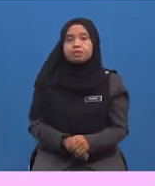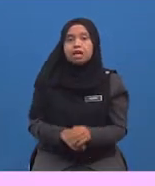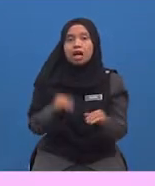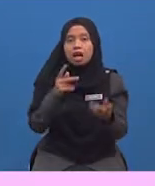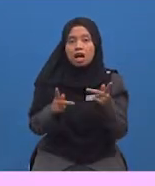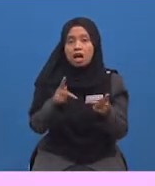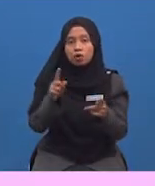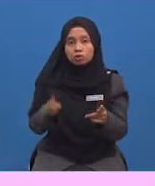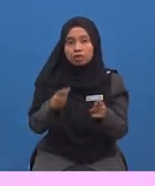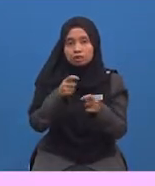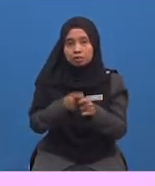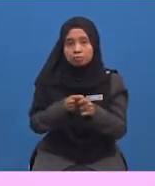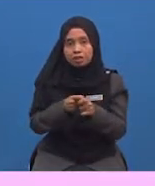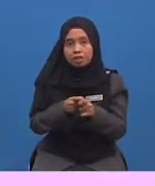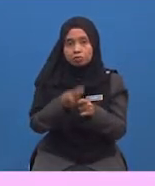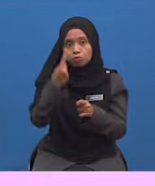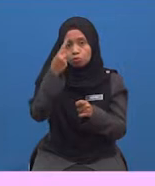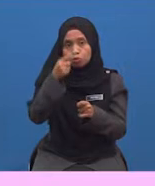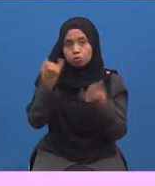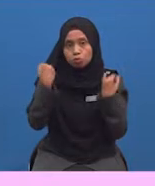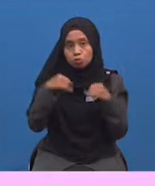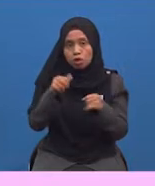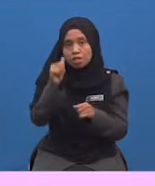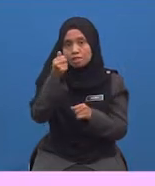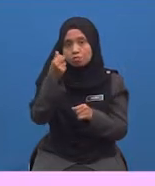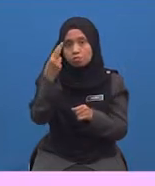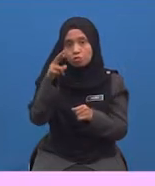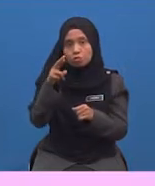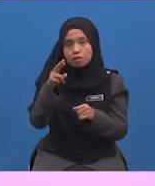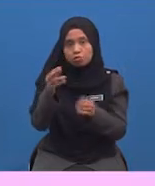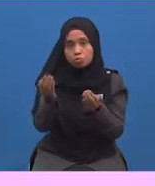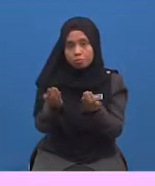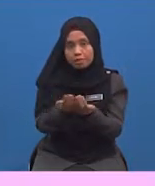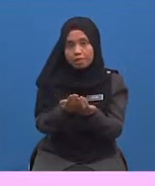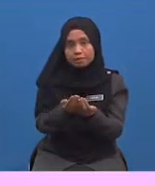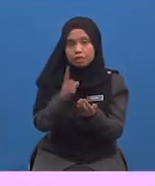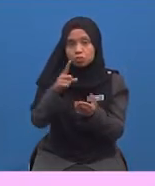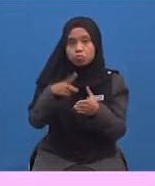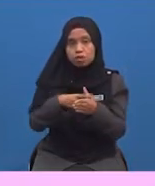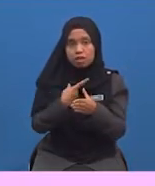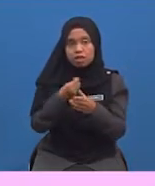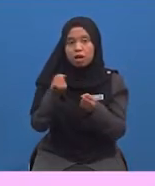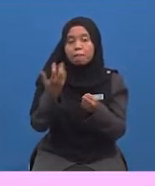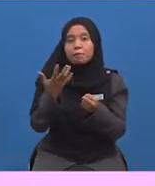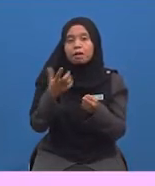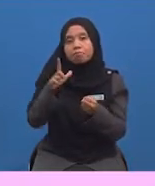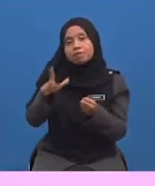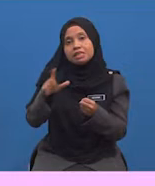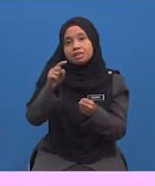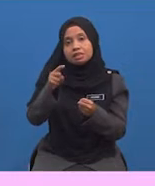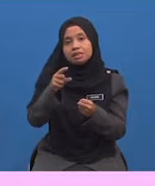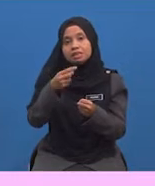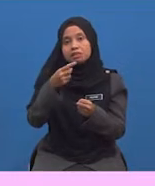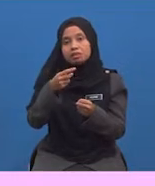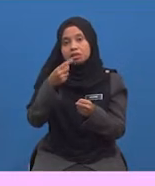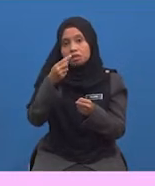Jika dia menetapkan sasaran untuk menjual 10,000 bekas sebulan, berapa liter aiskrim yang